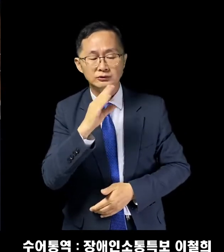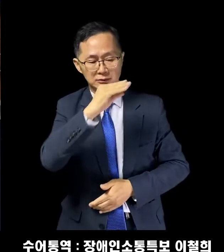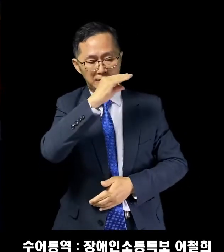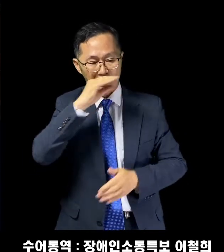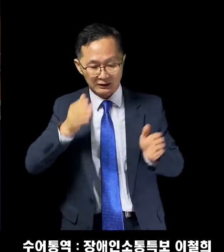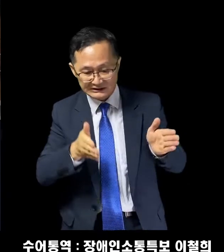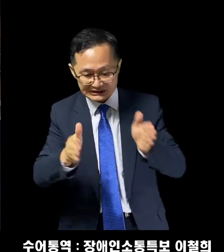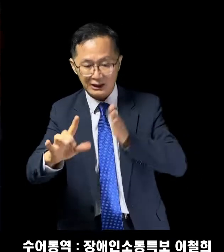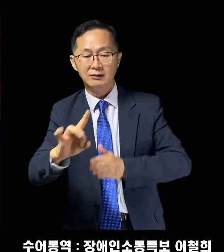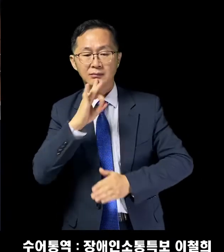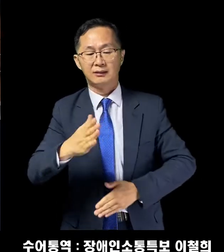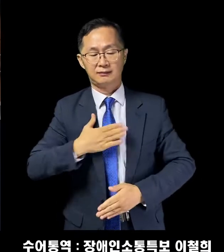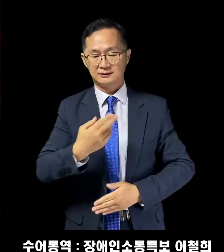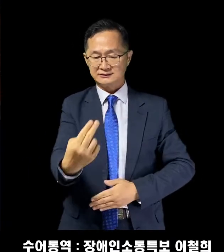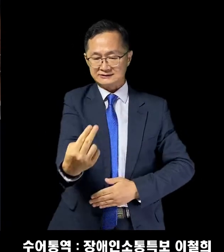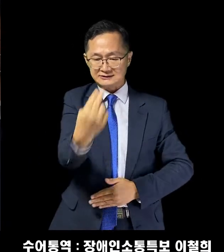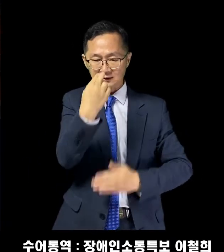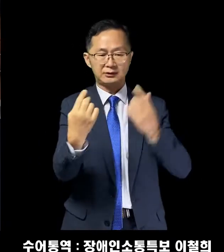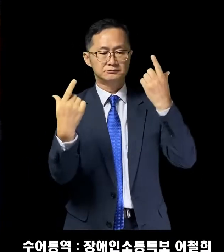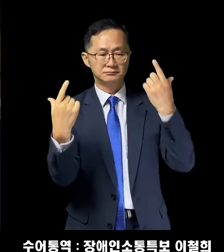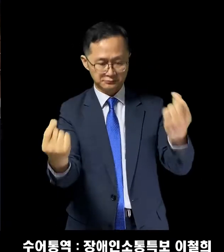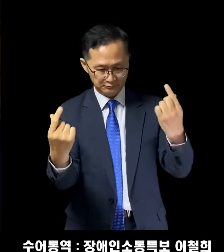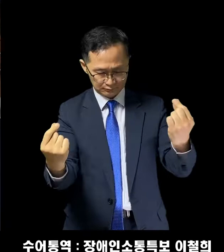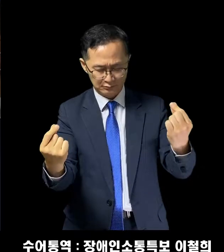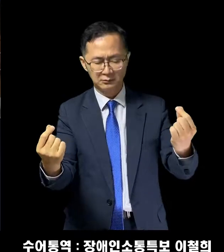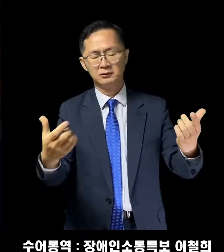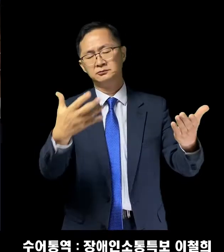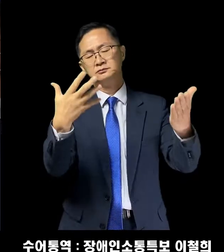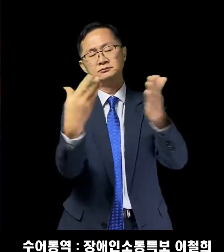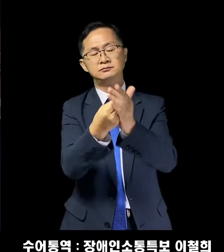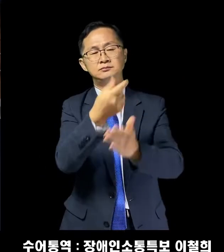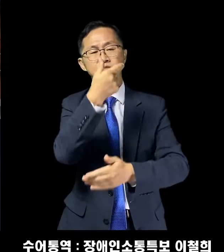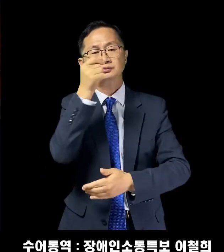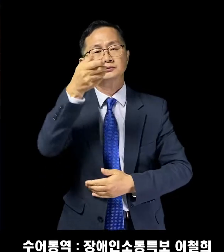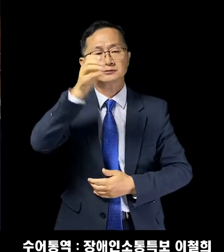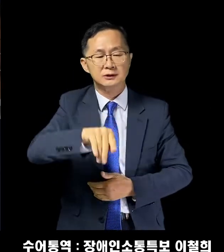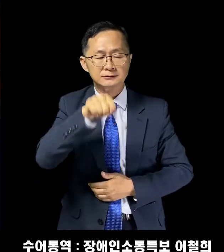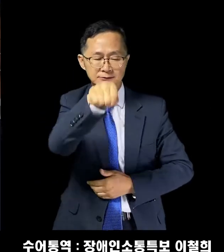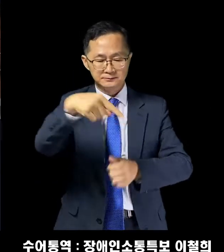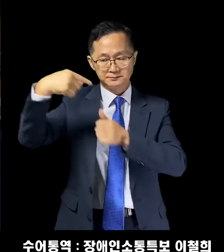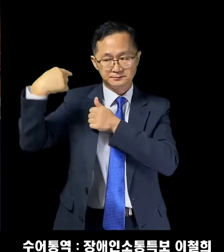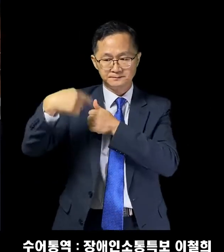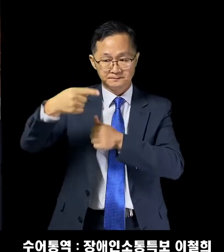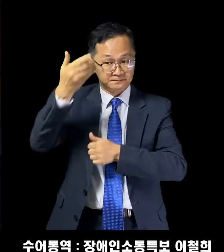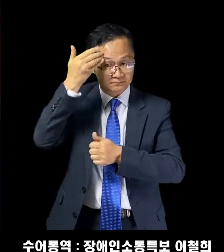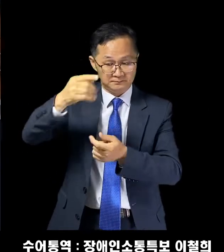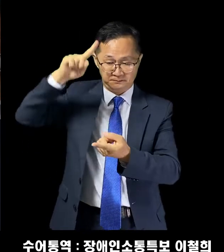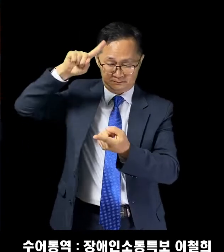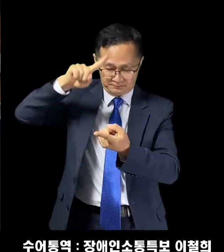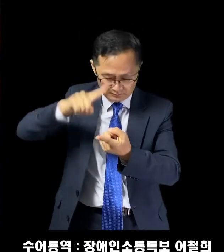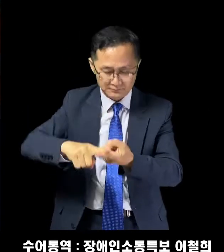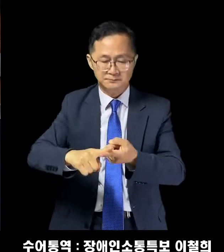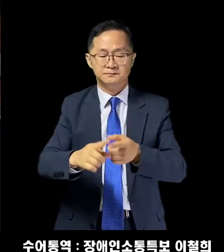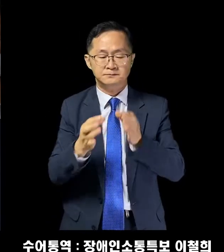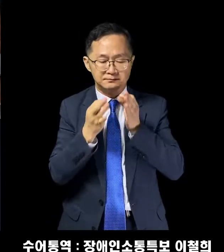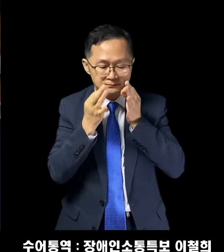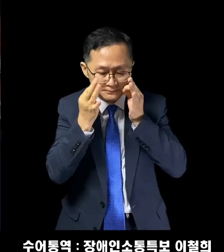완전하지 않았지만 저는 그 가르침에 맞게 살려고 노력해왔습니다